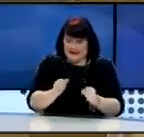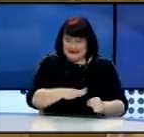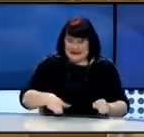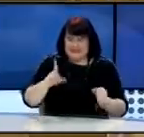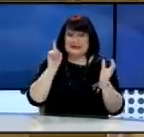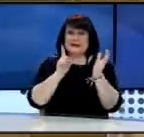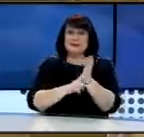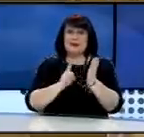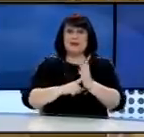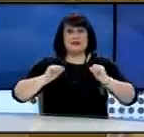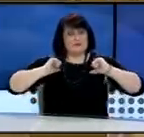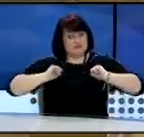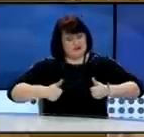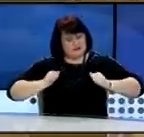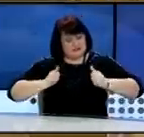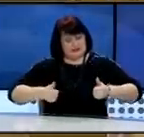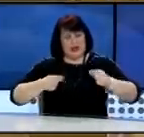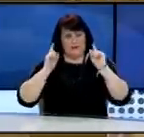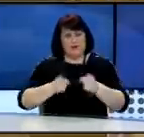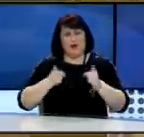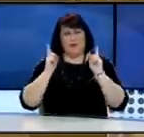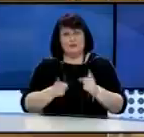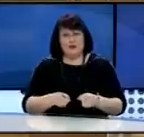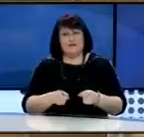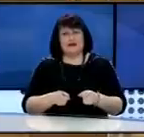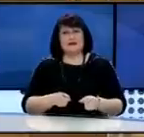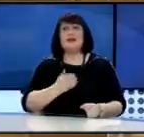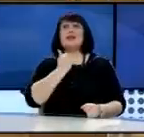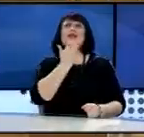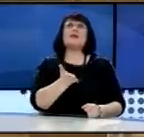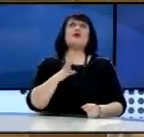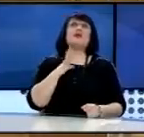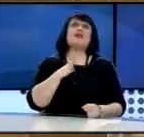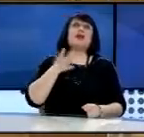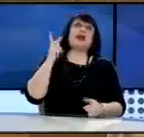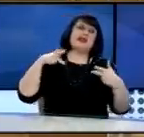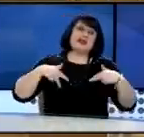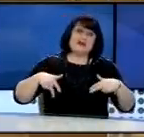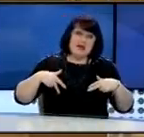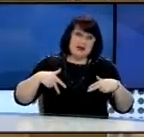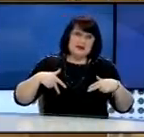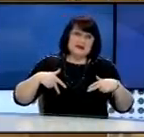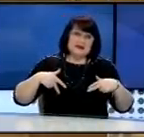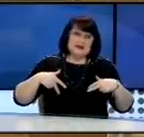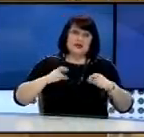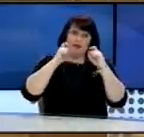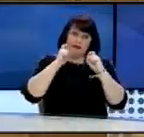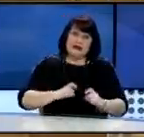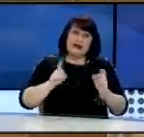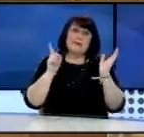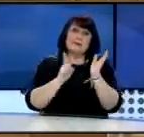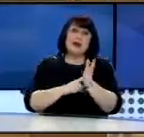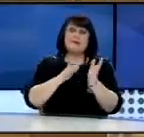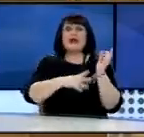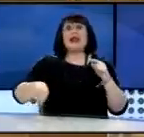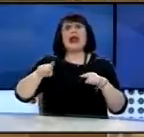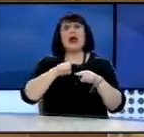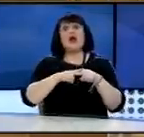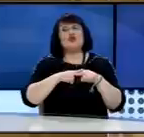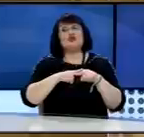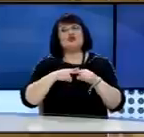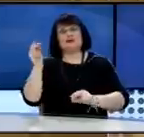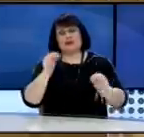απαιτεί γενναίες αποφάσεις που αν δεν θέλει και δεν μπορεί να τις πάρει η σημερινή κυβέρνηση, οφείλει να δώσει την ευκαιρία ο ελληνικός